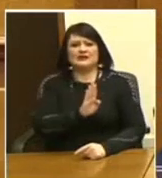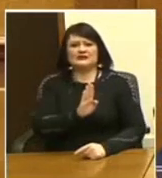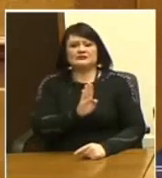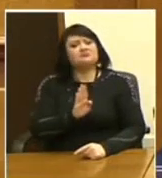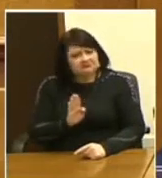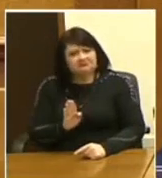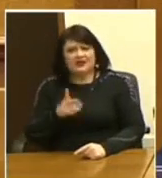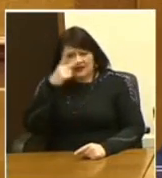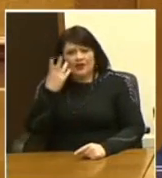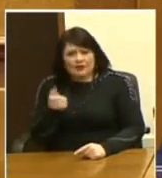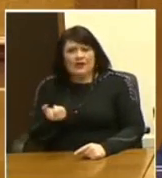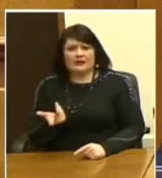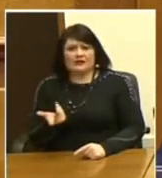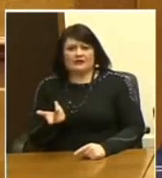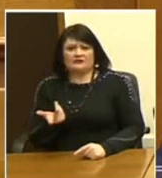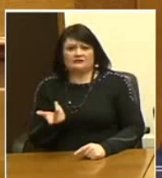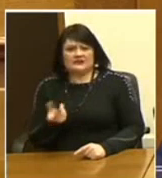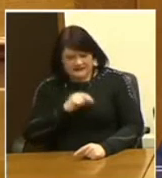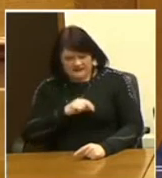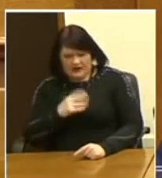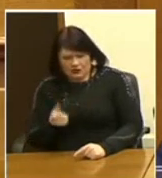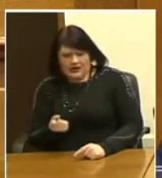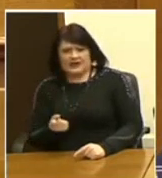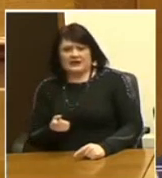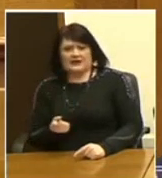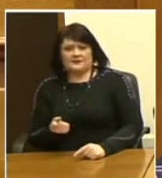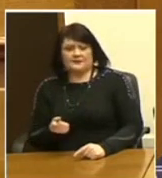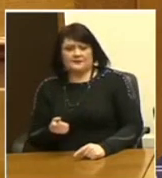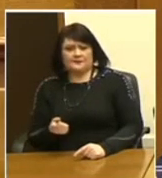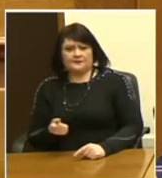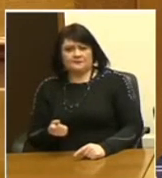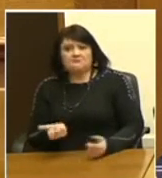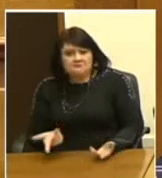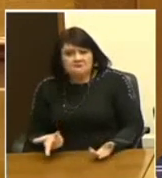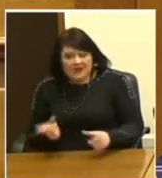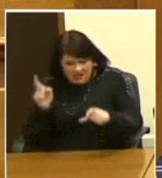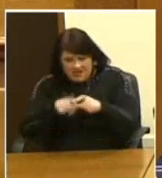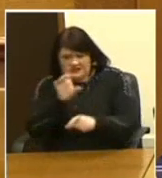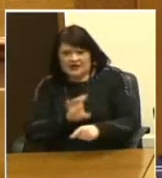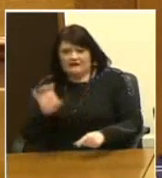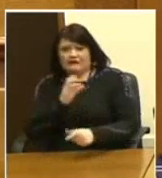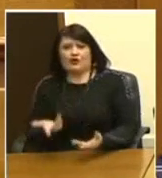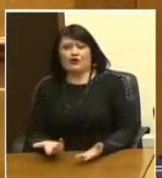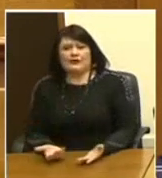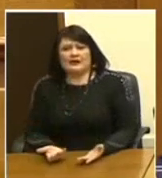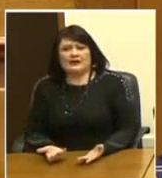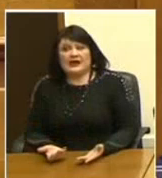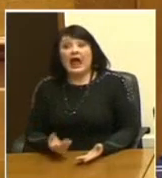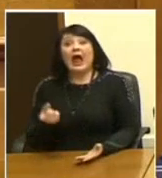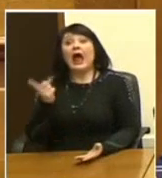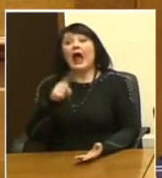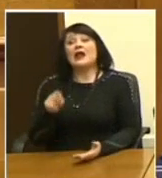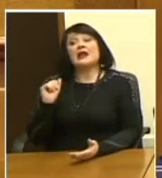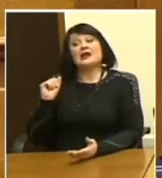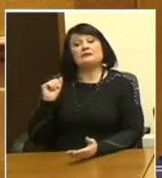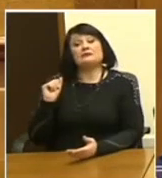Μακεδονίας? Έχει μήπως συμφέρον η χώρα από την επιρροή τρίτων δυνάμεων